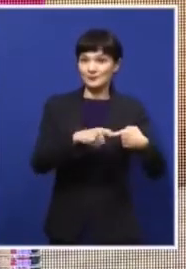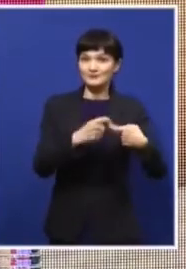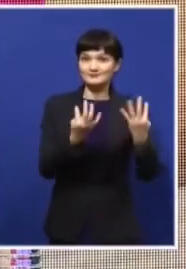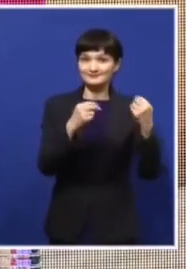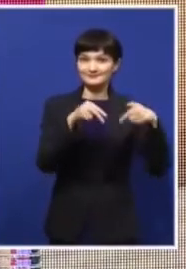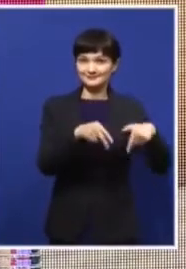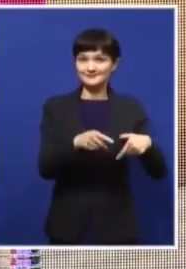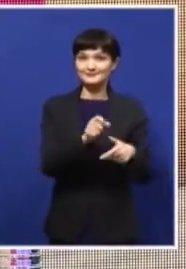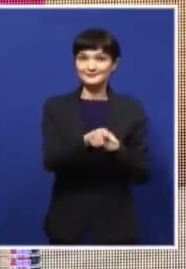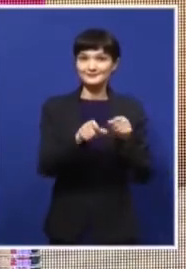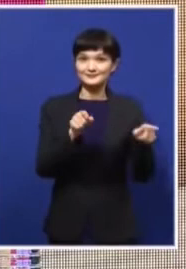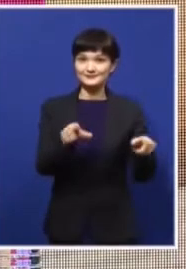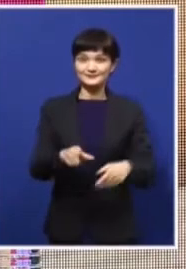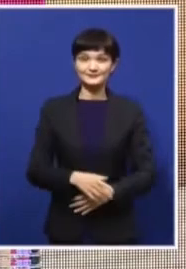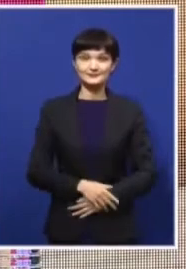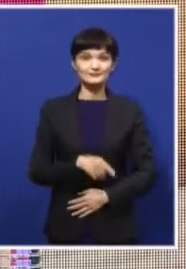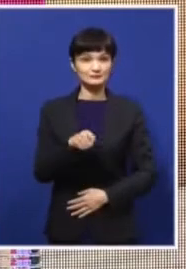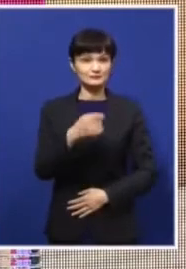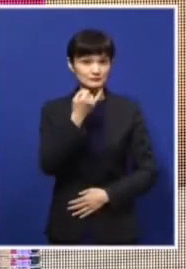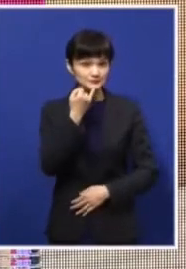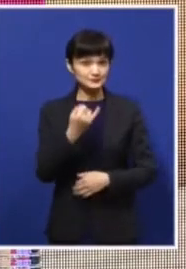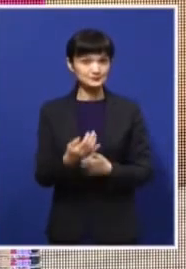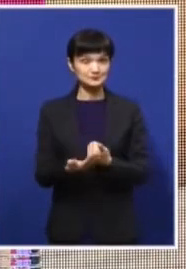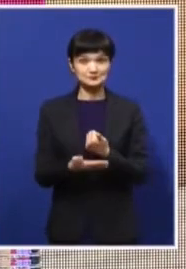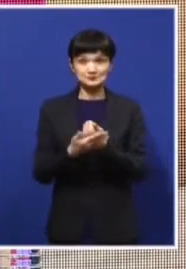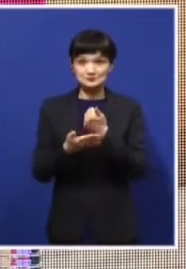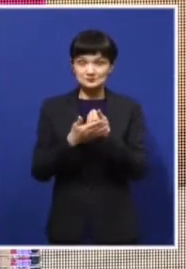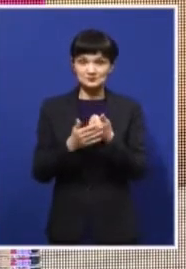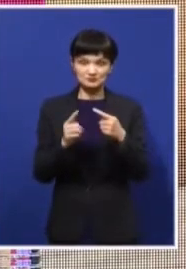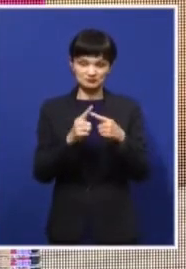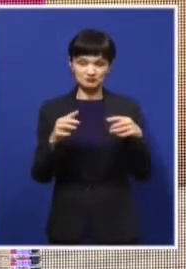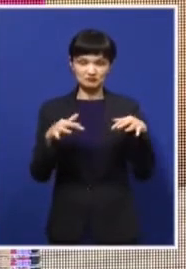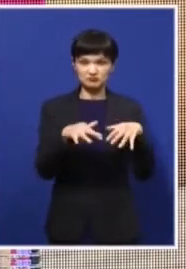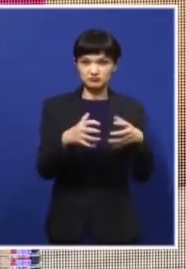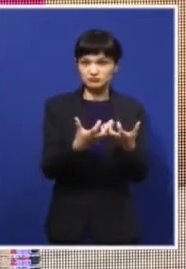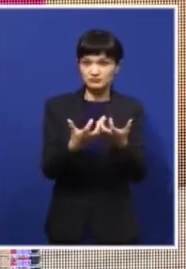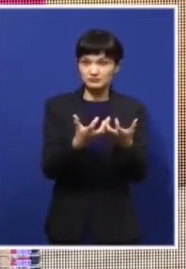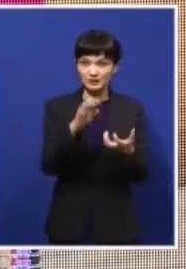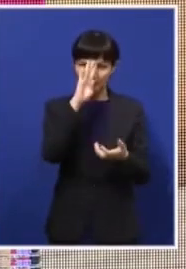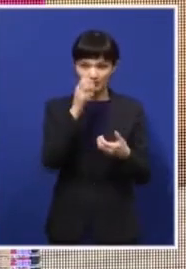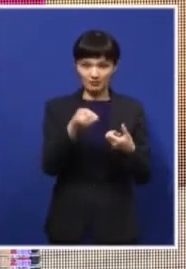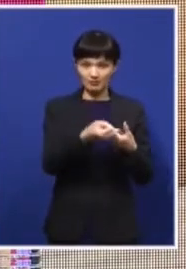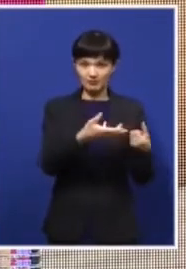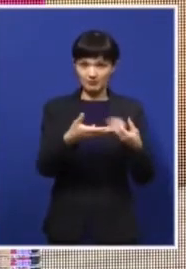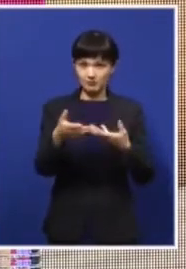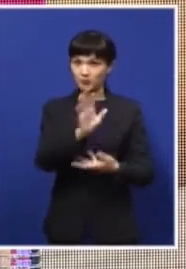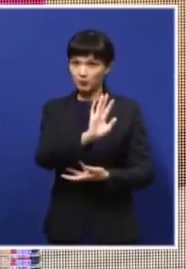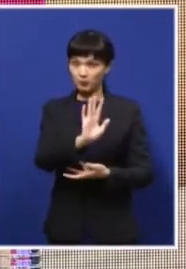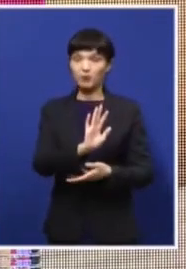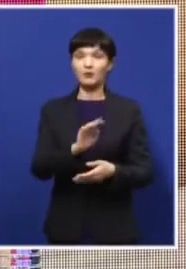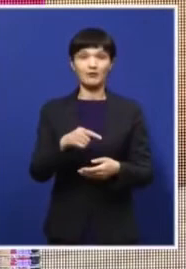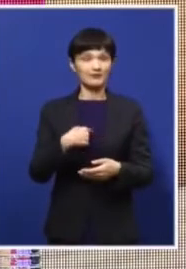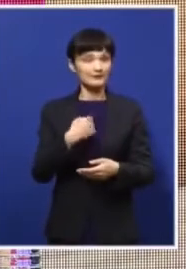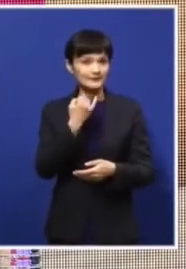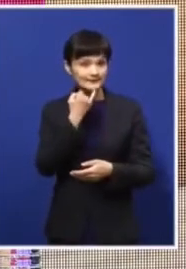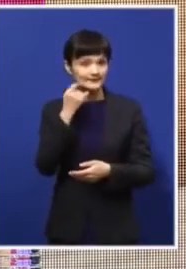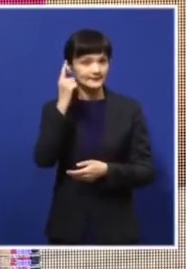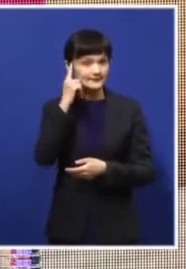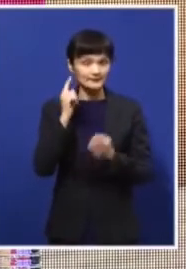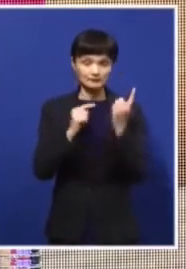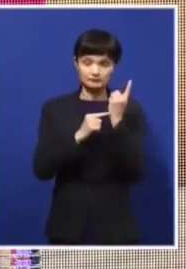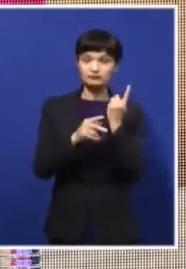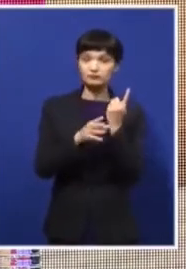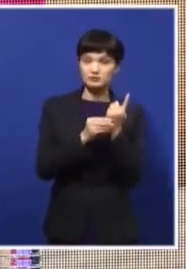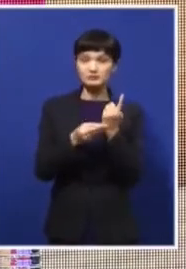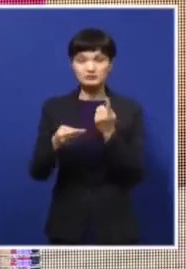部分也可以减少群聚，那也可以在整个使用上面可以比较不受到各种时间上面的